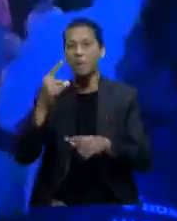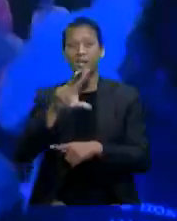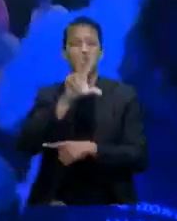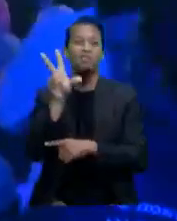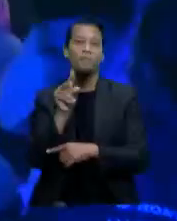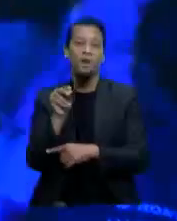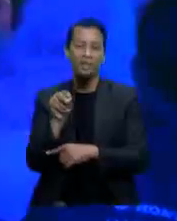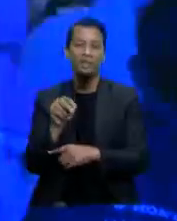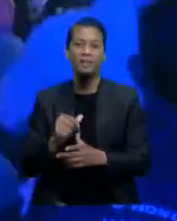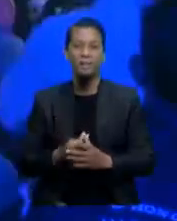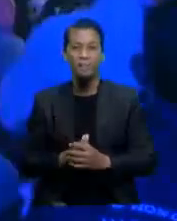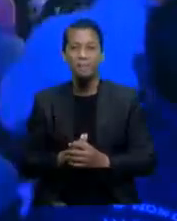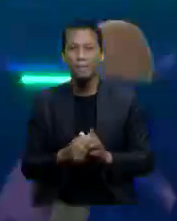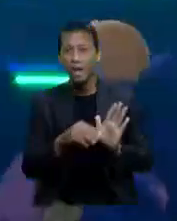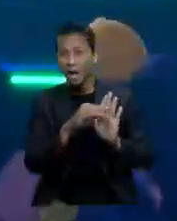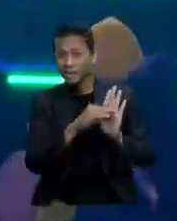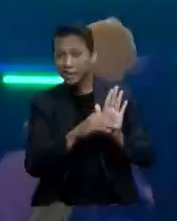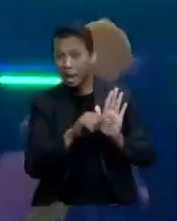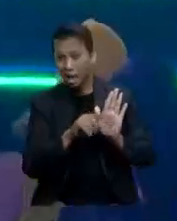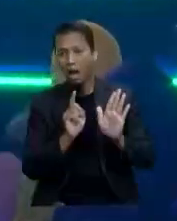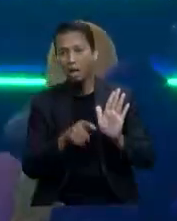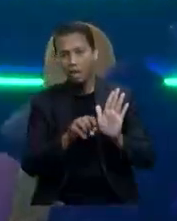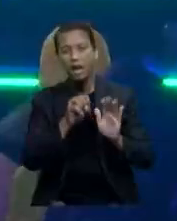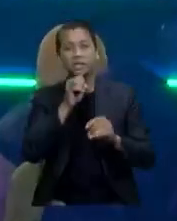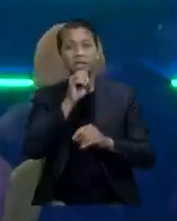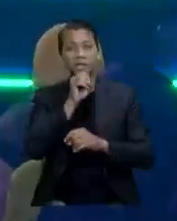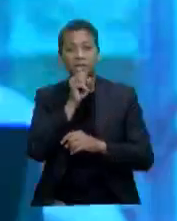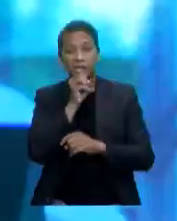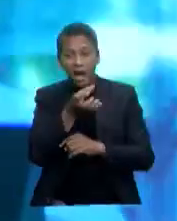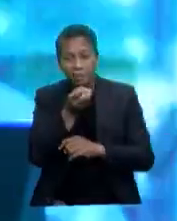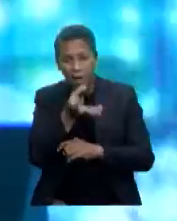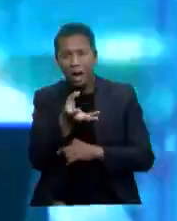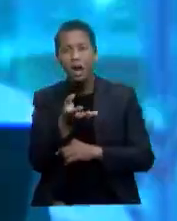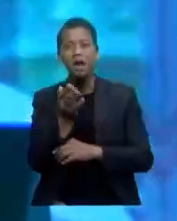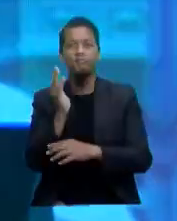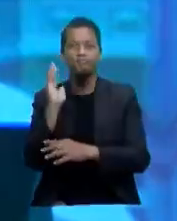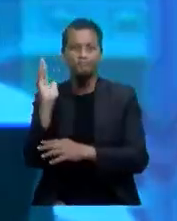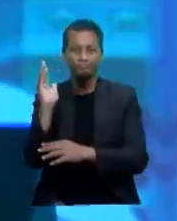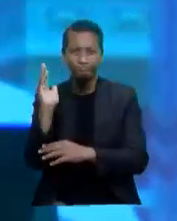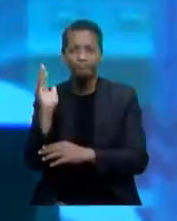Acara diisi tausiah sejumlah ustadz diantaranya TGB Muhammad Zainul Mazdi.